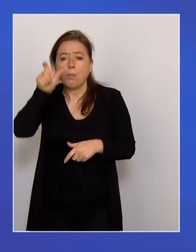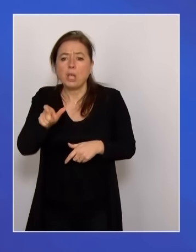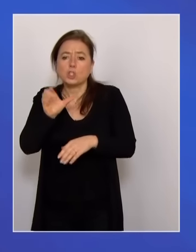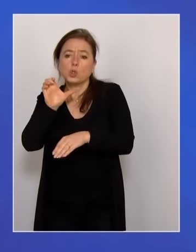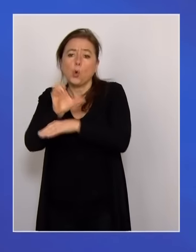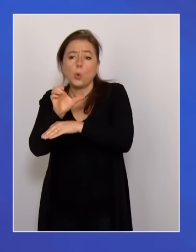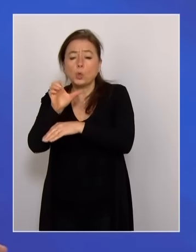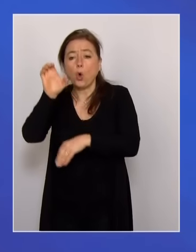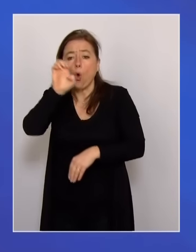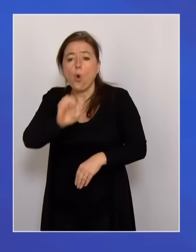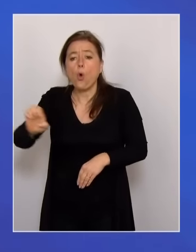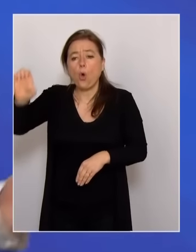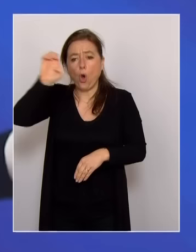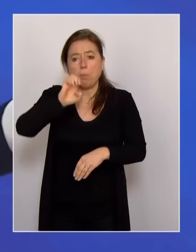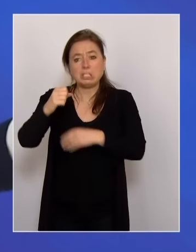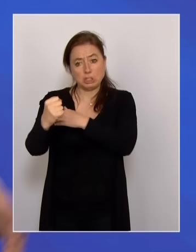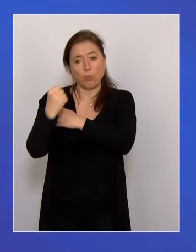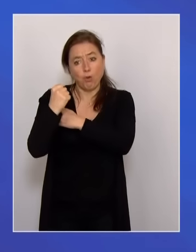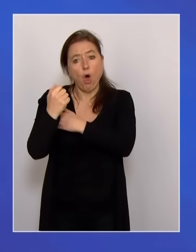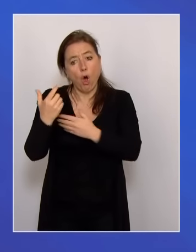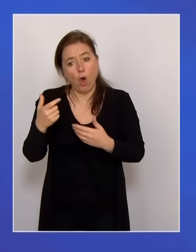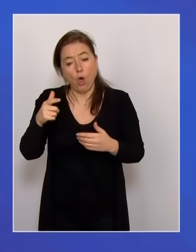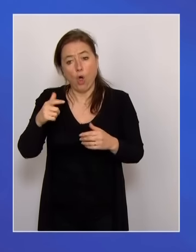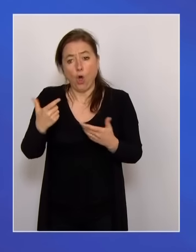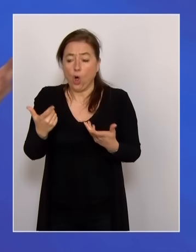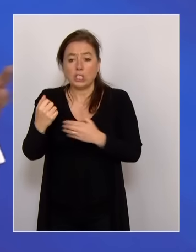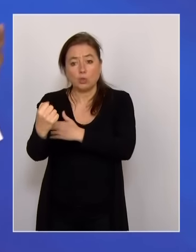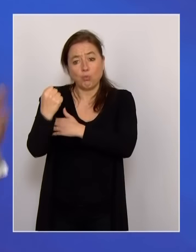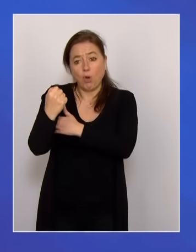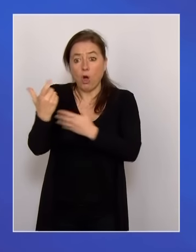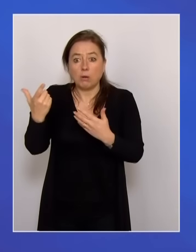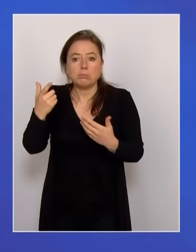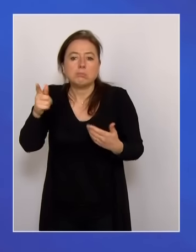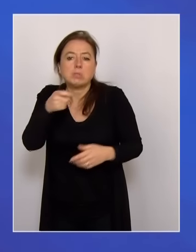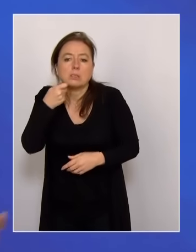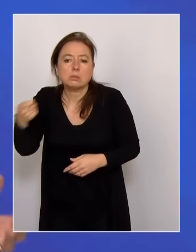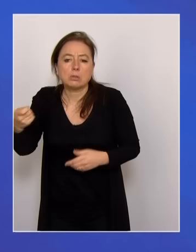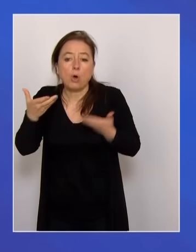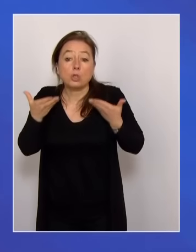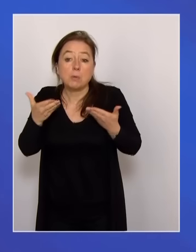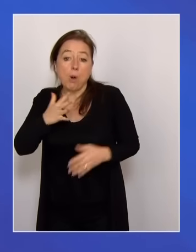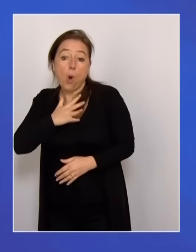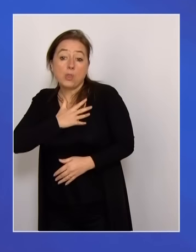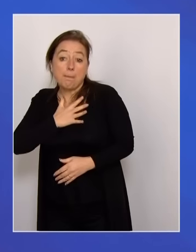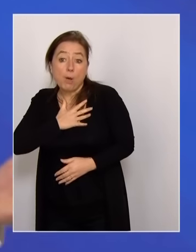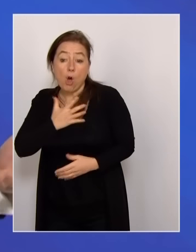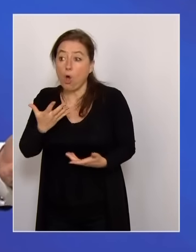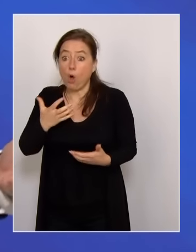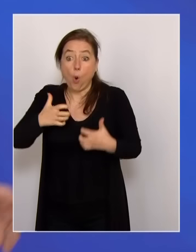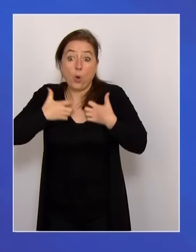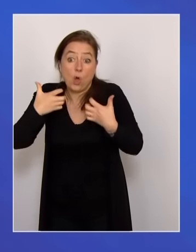-européens sont très forts partout dans nos pays c'est normal il y de la crainte il y a de la colère dans les moments de choc que nous vivons